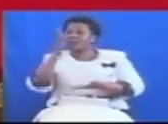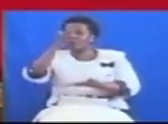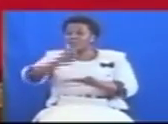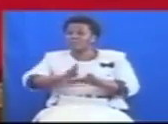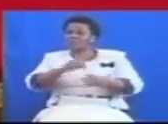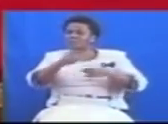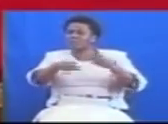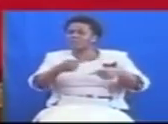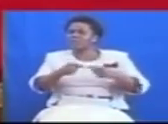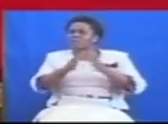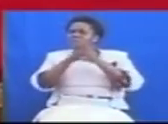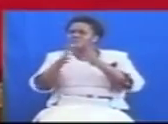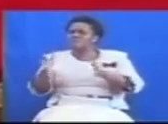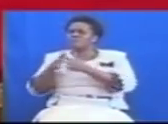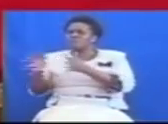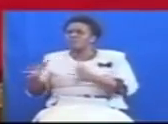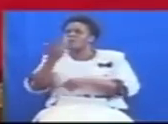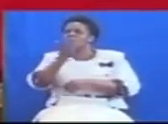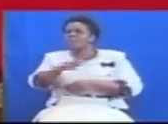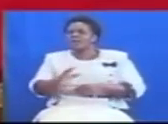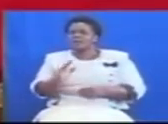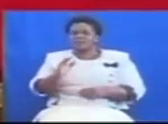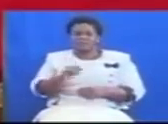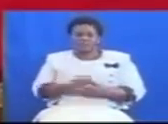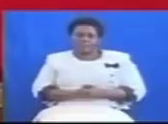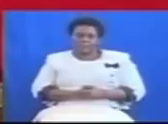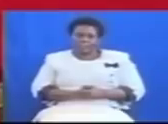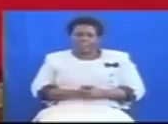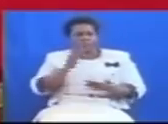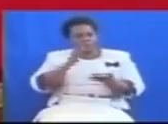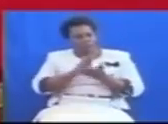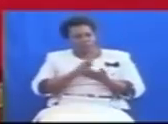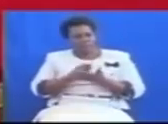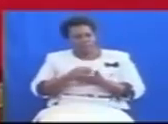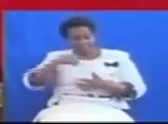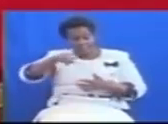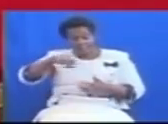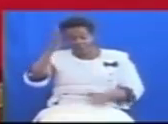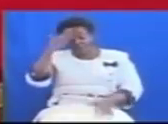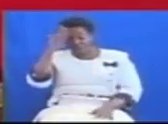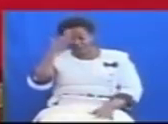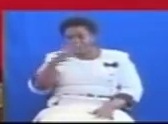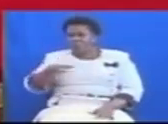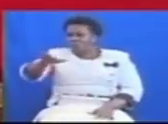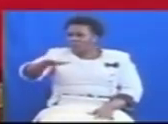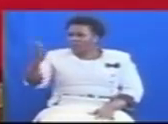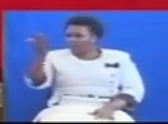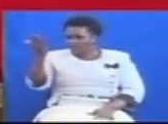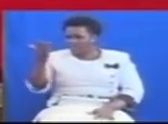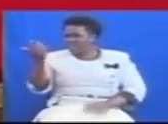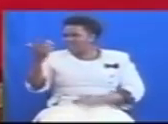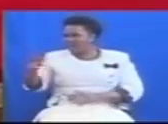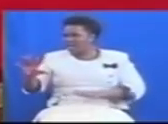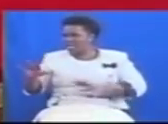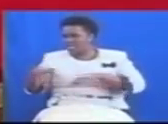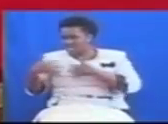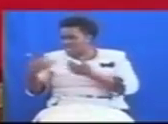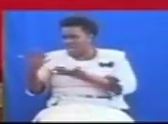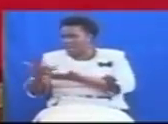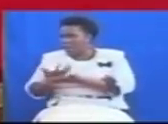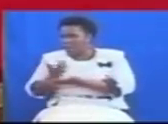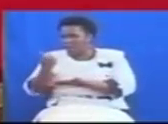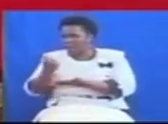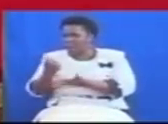mwaka 2016. Serikali inatambua kuna baadhi ya maeneo ya jiji hilo hayajapata maji kutokana na sababu mbalimbali